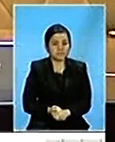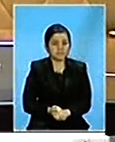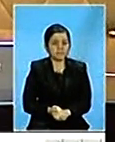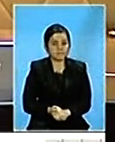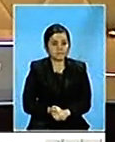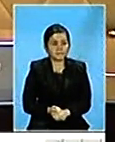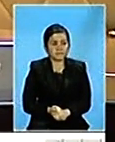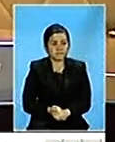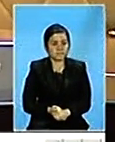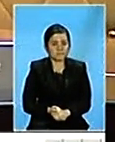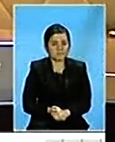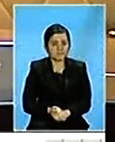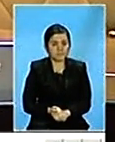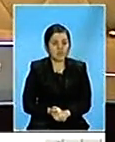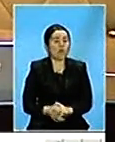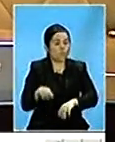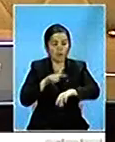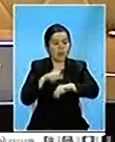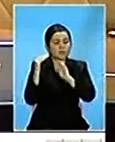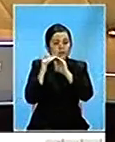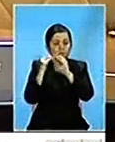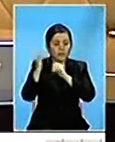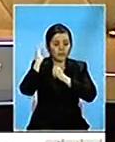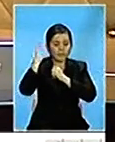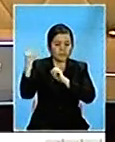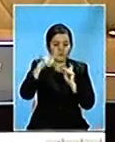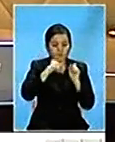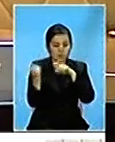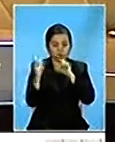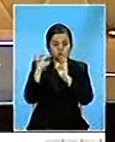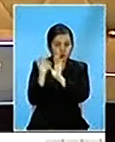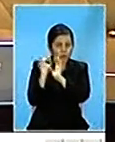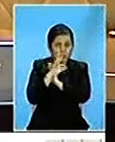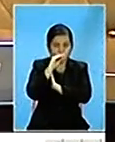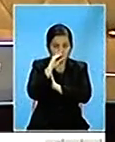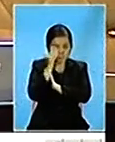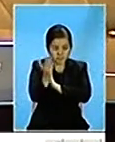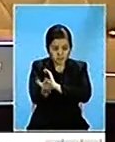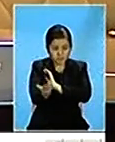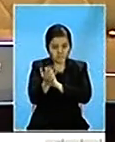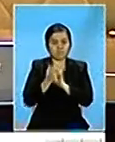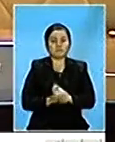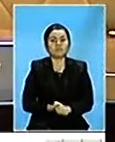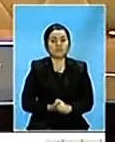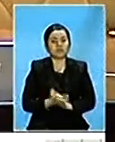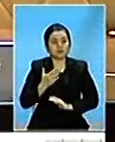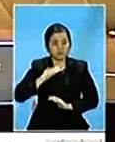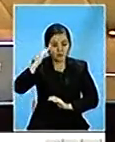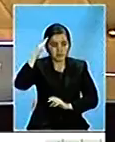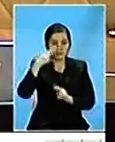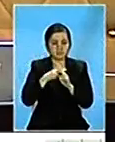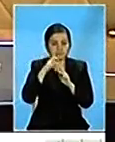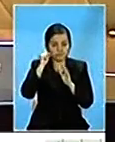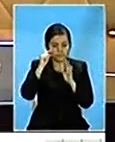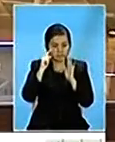ผมให้เท่ากับเวลาเท่ากันนะครับผมไม่ให้ตอบโต้กันละคนสุดท้ายแล้วครับ อย่างนี้ท่านประธานครับผมสาธิตวงศ์หนองเตยสมาชิกส